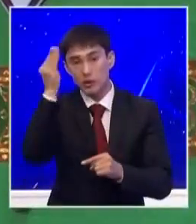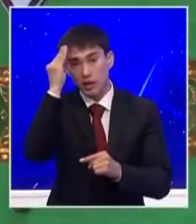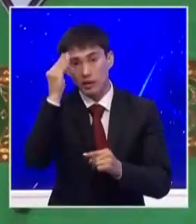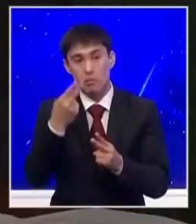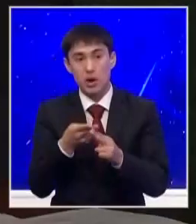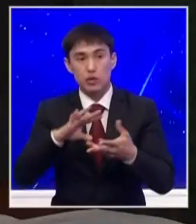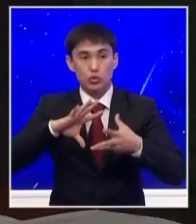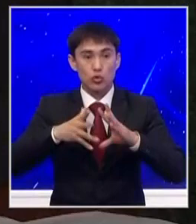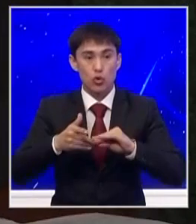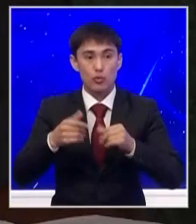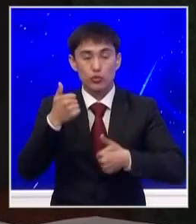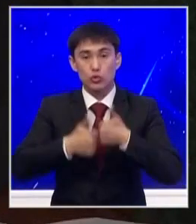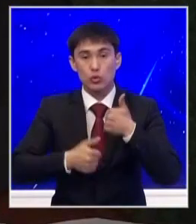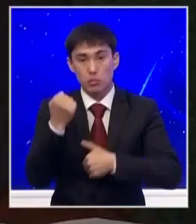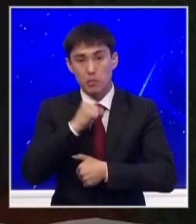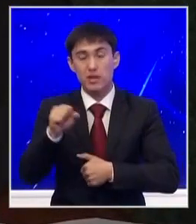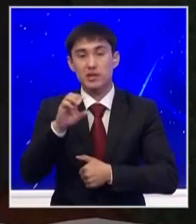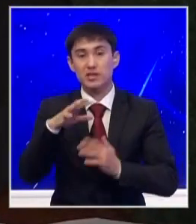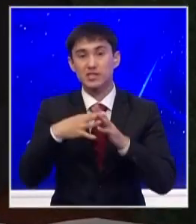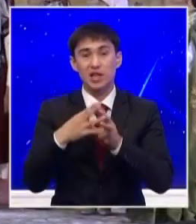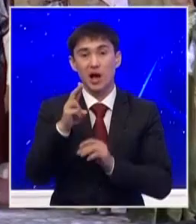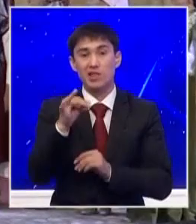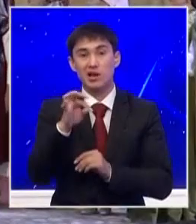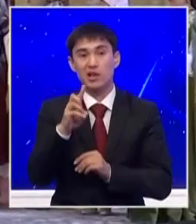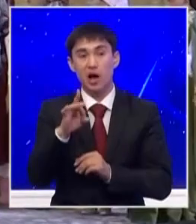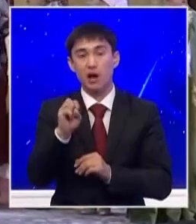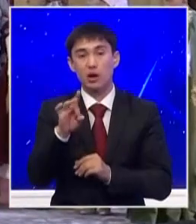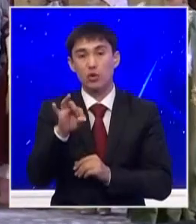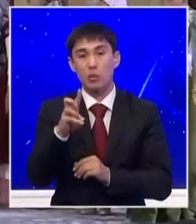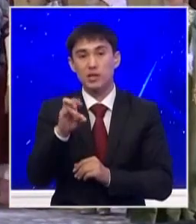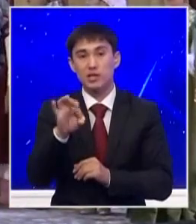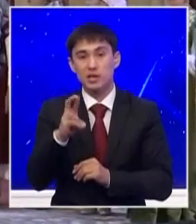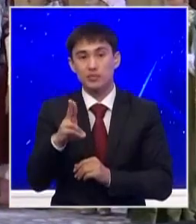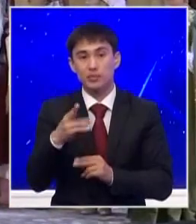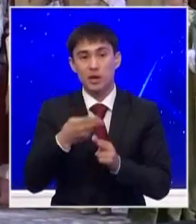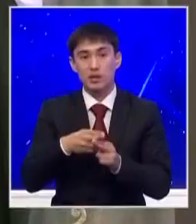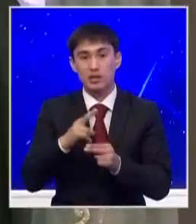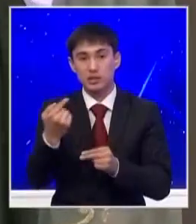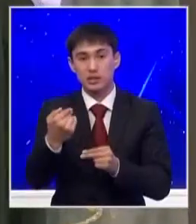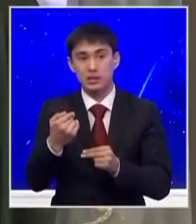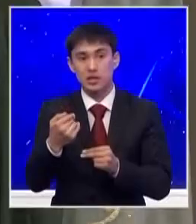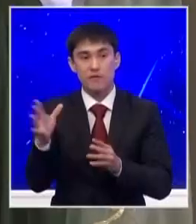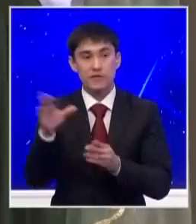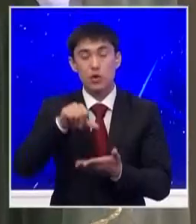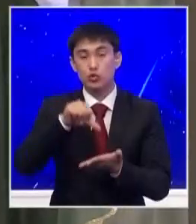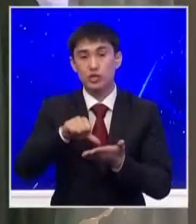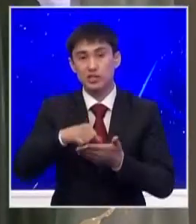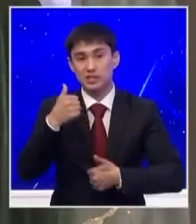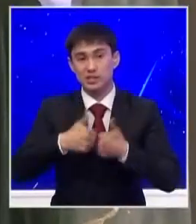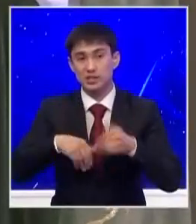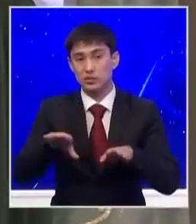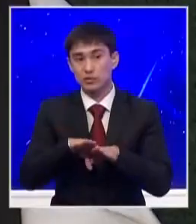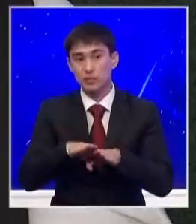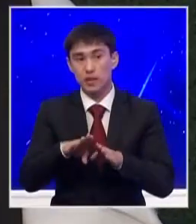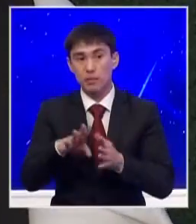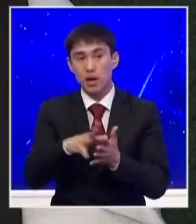По итогам всех туров победа досталась невестке села Кайнарлы – Арнагуль Мадиниет. Впрочем, без внимания не остались все участницы состязания.